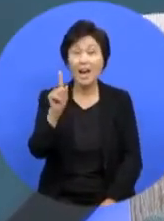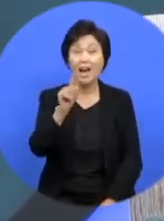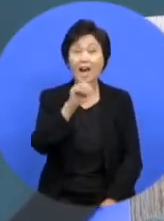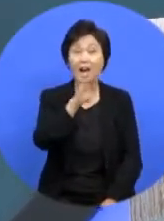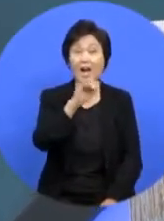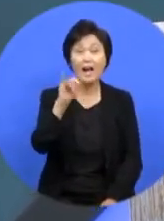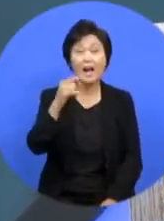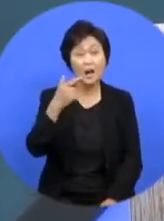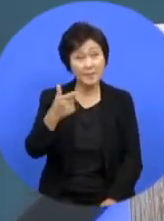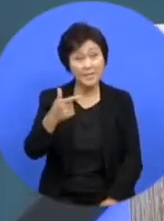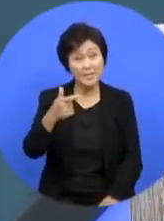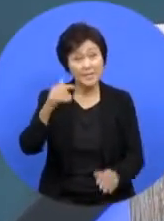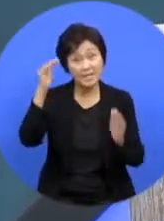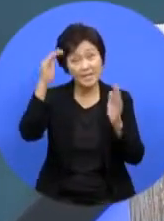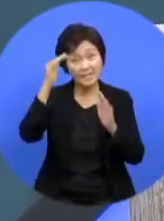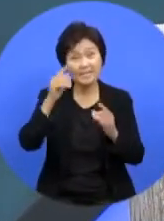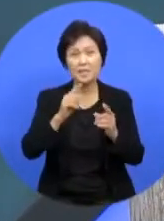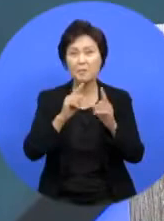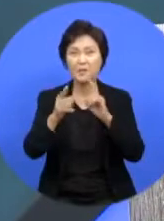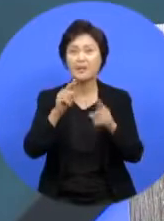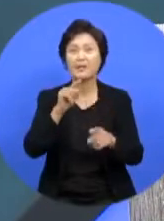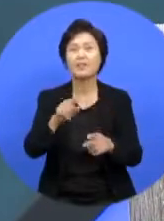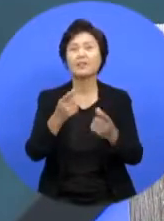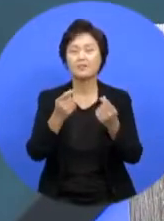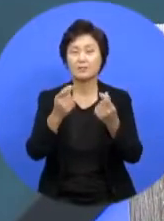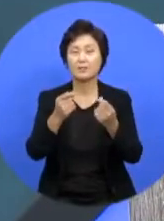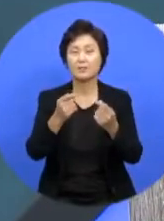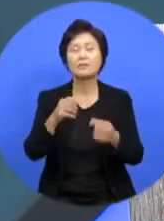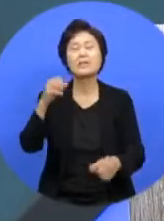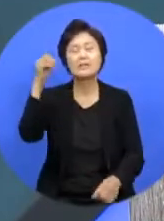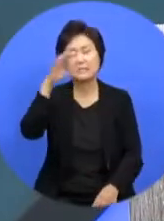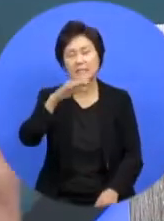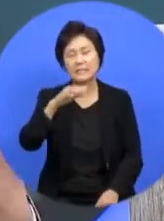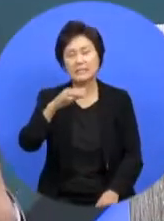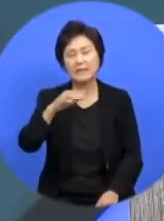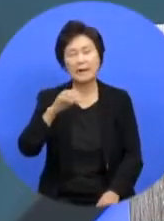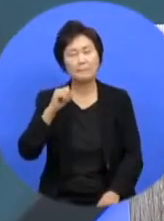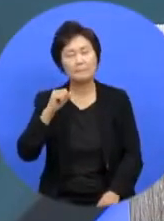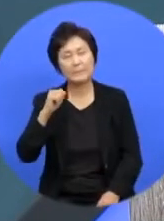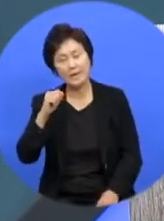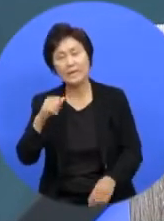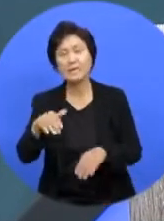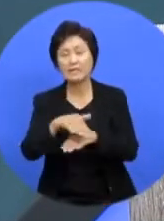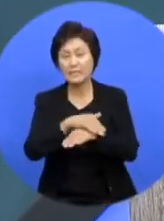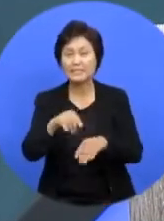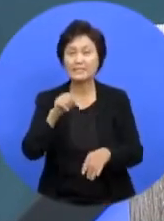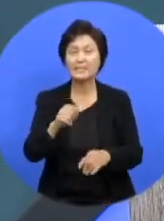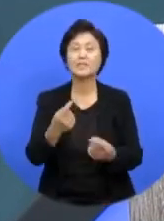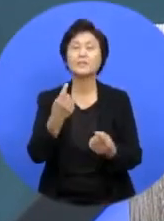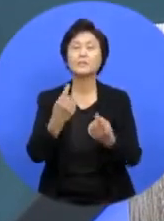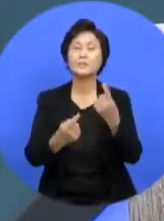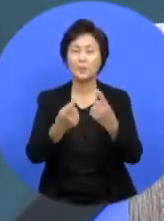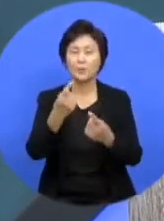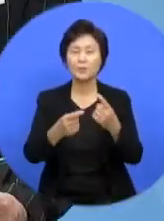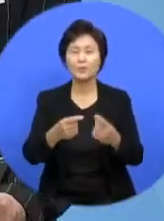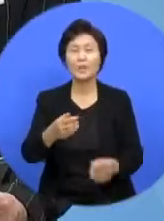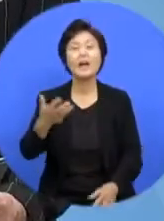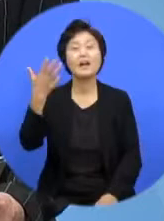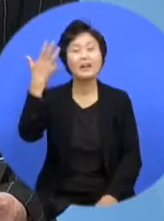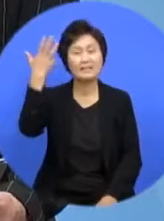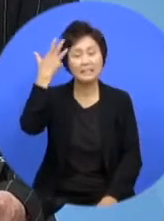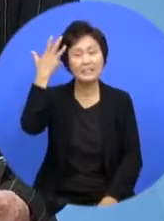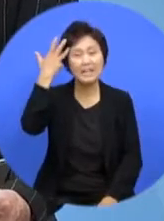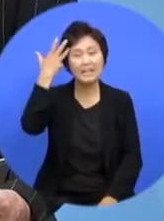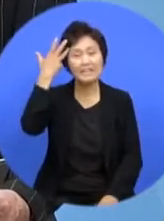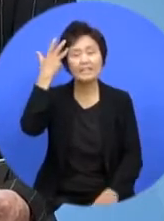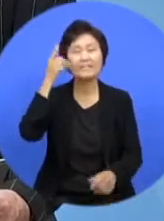이게 의무적으로 교회를 다니는 것보다 생활 속에서 교회 철학이 스며들었던 것 같아요. 본인이 다니게